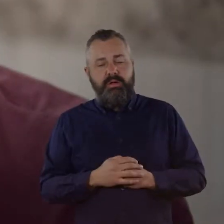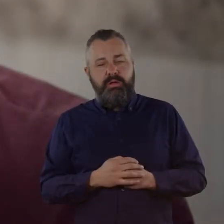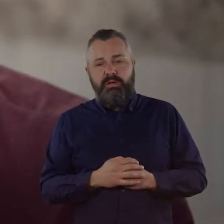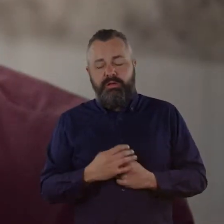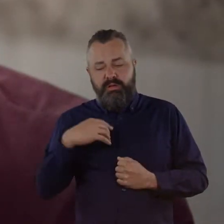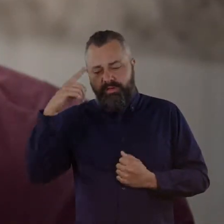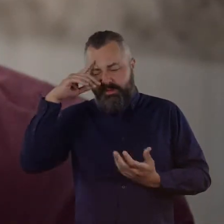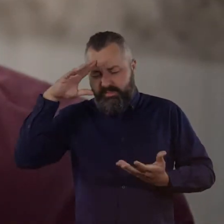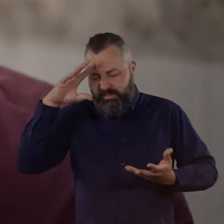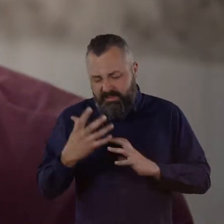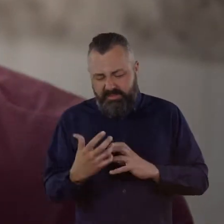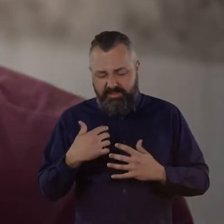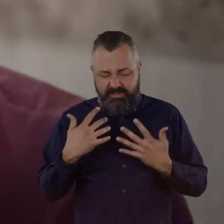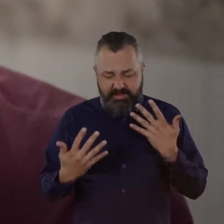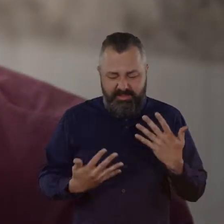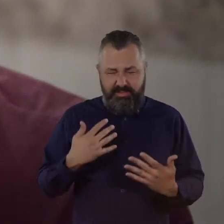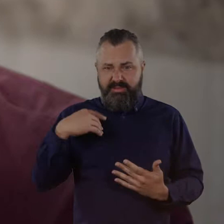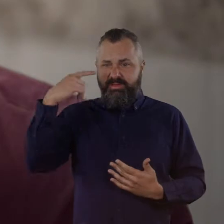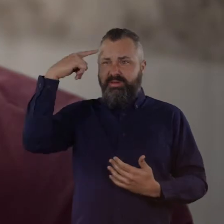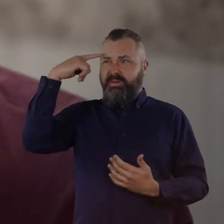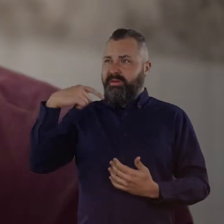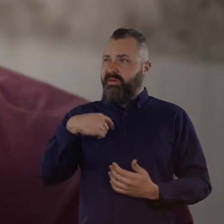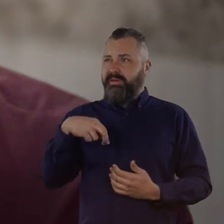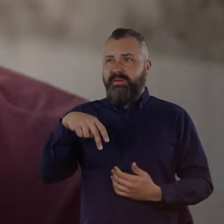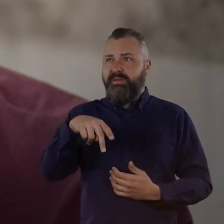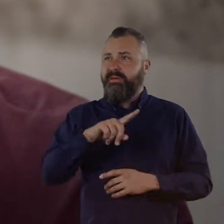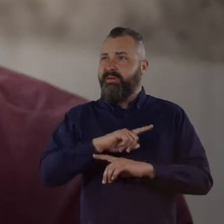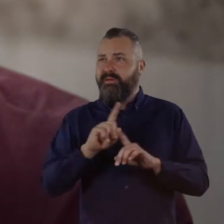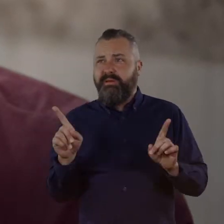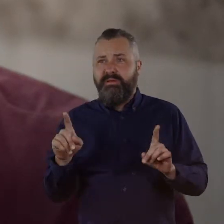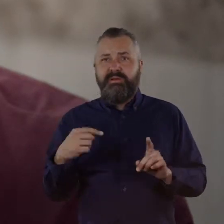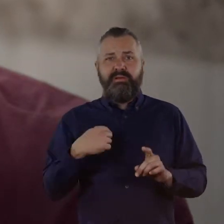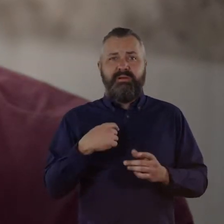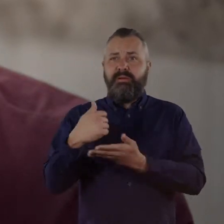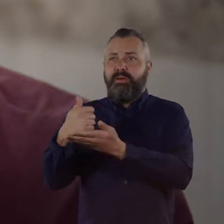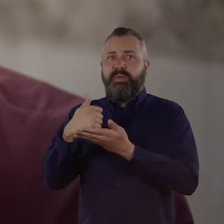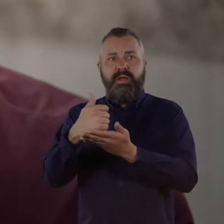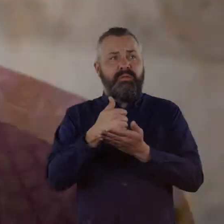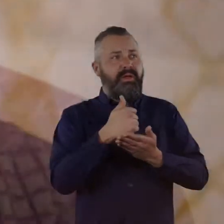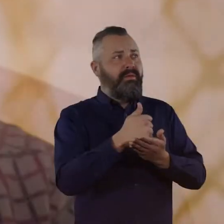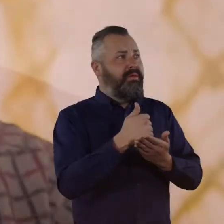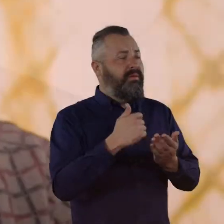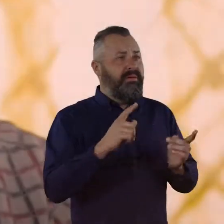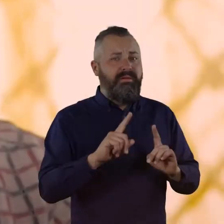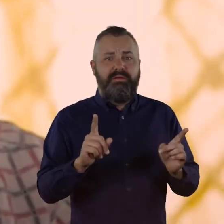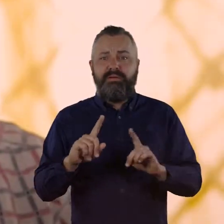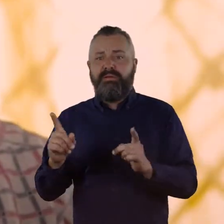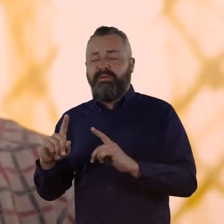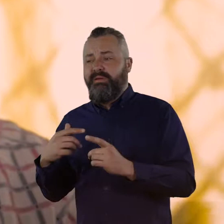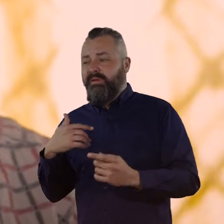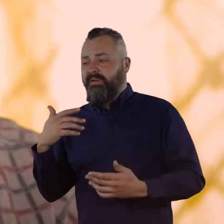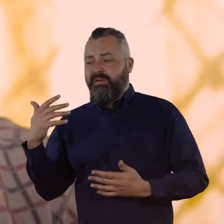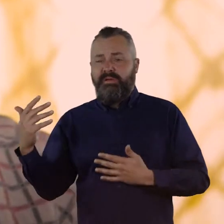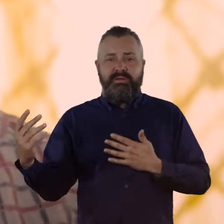Au début, j'étais dans un très mauvais état psychologique. Je ne pensais qu'à une seule chose, comment est-ce que je vais pouvoir marcher de